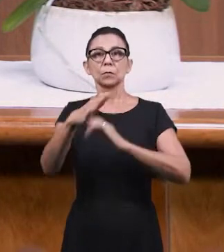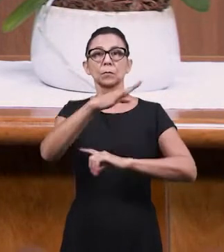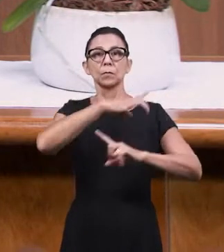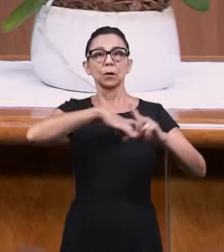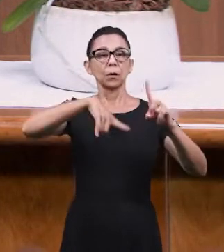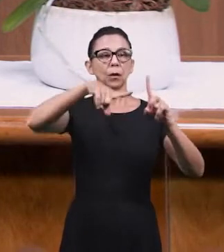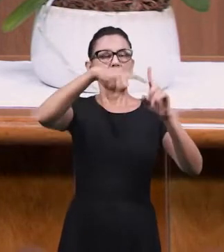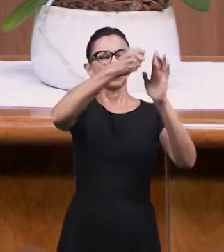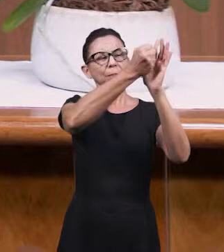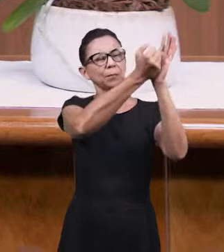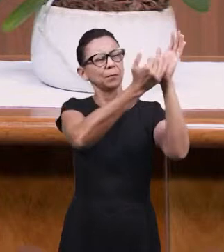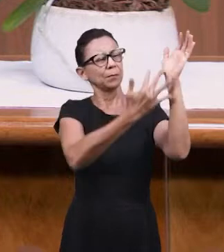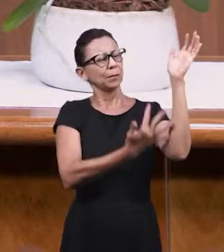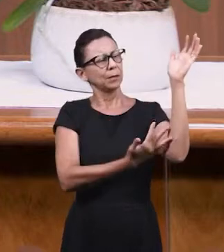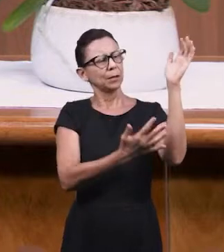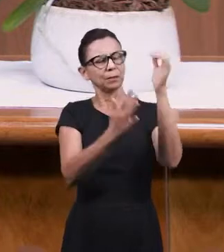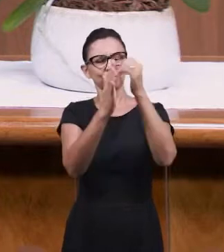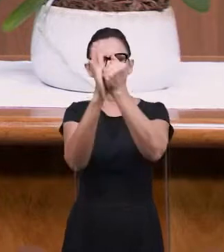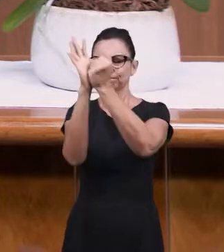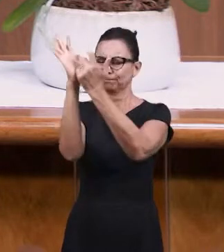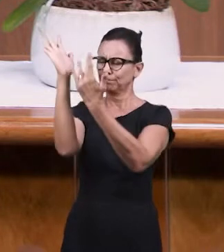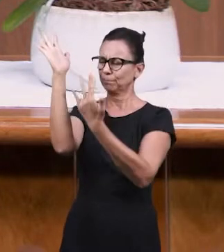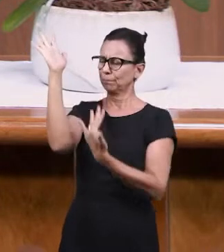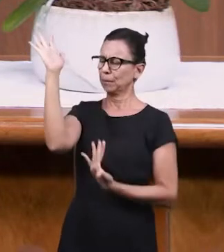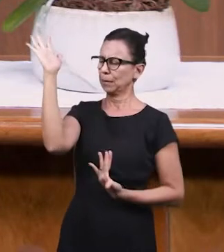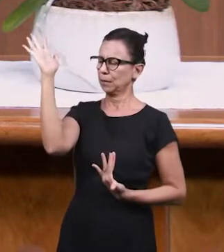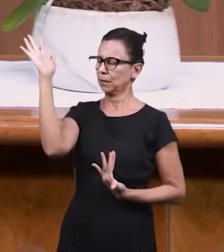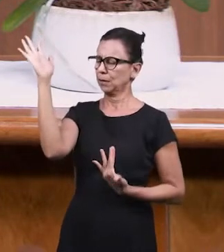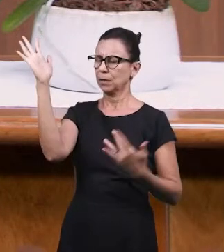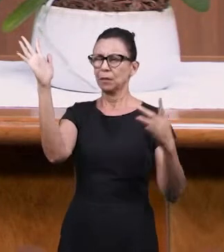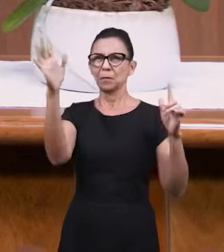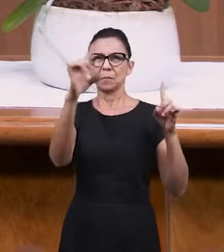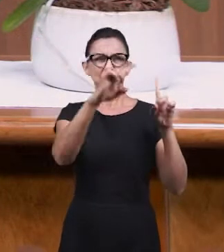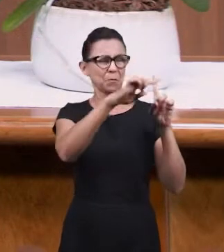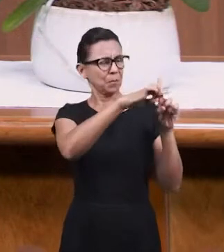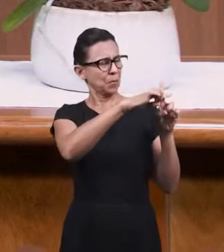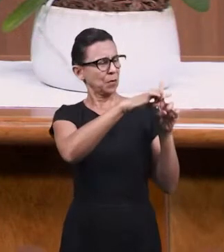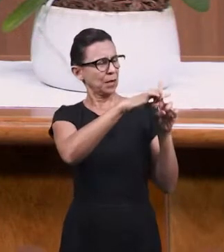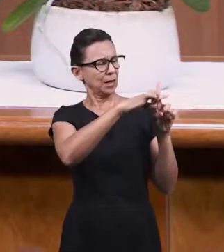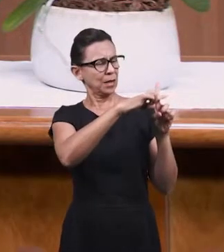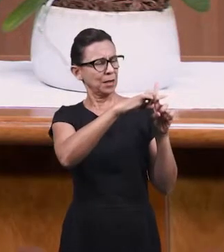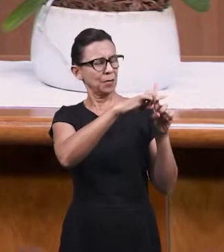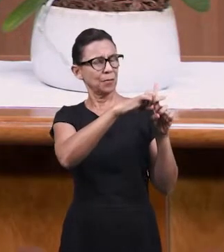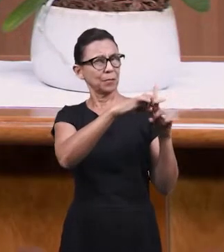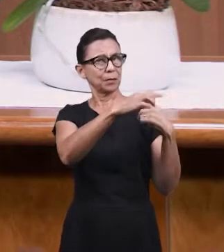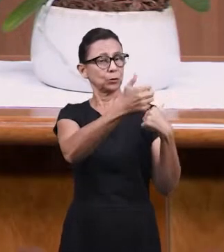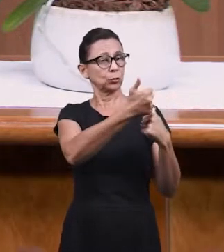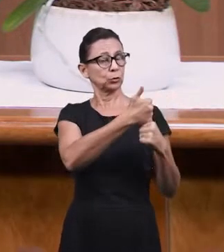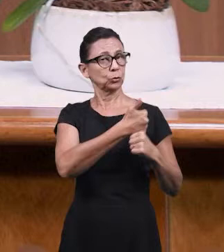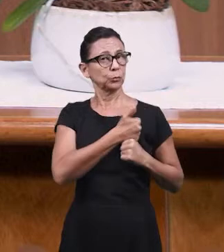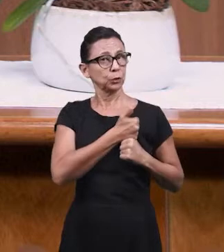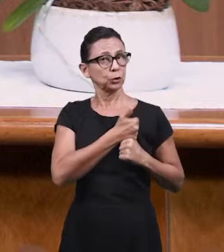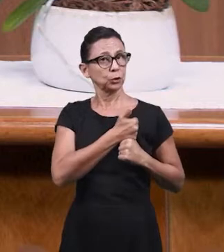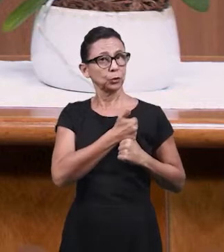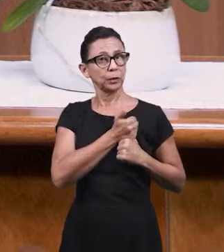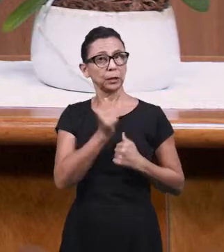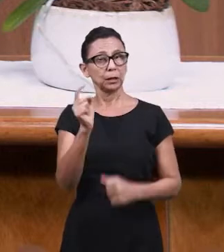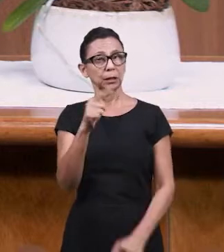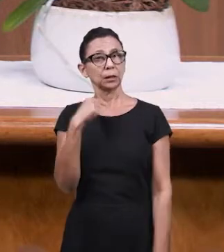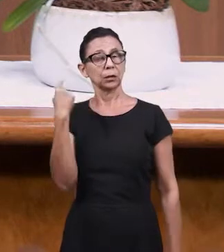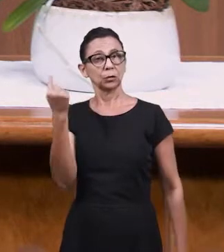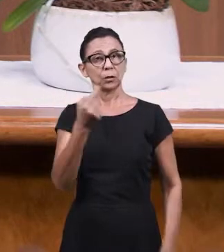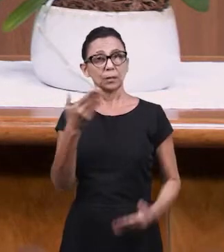verse son sang, il nous a fait sacrificateurs. Il est le souverain